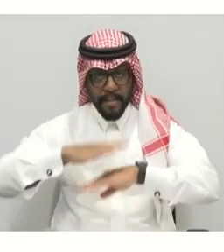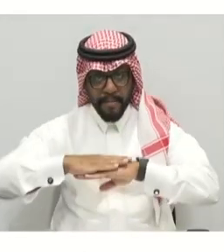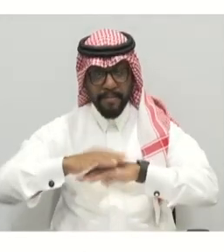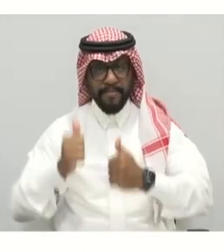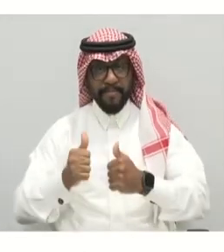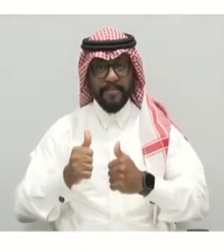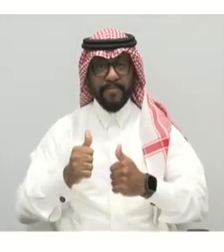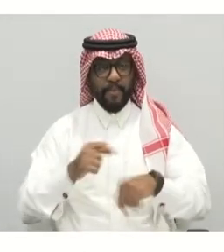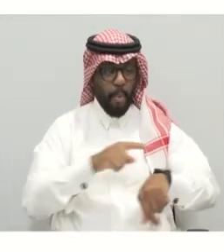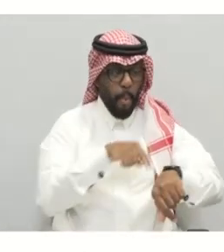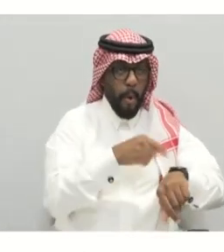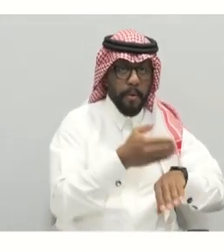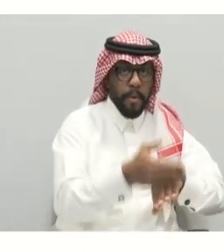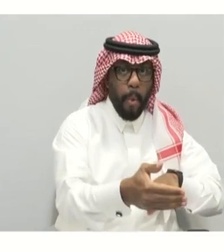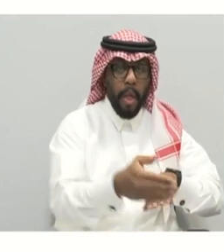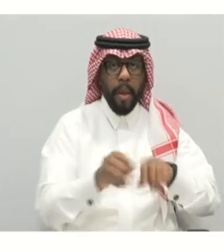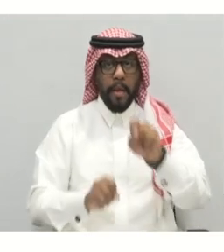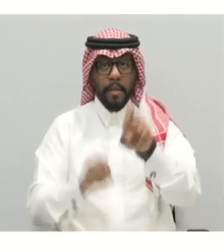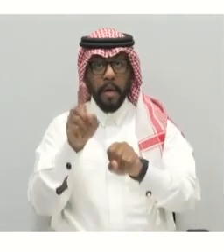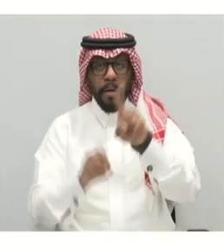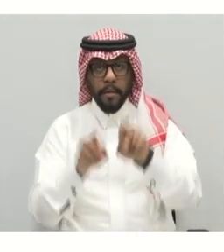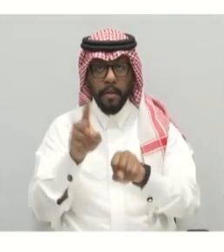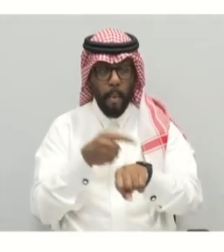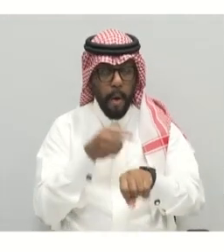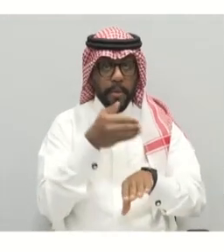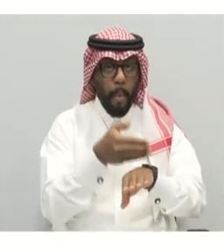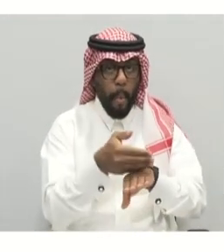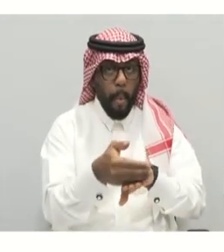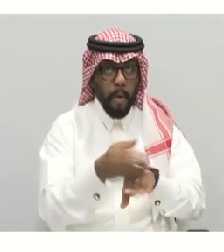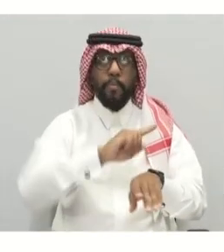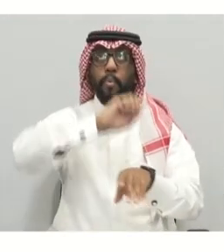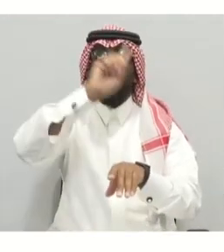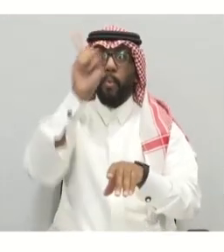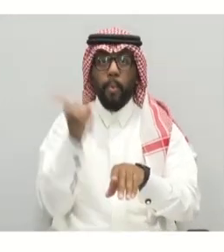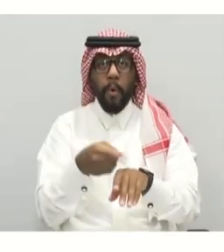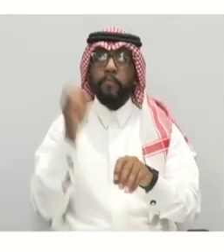الاشراف في قضاء الوقت عند استعمال الانترنت